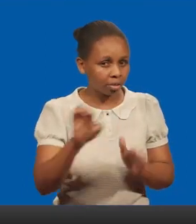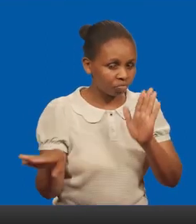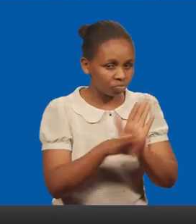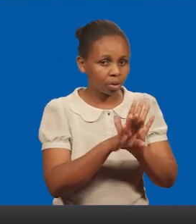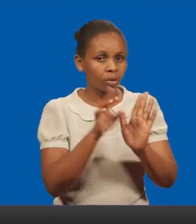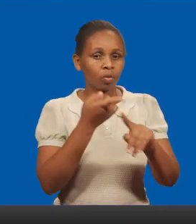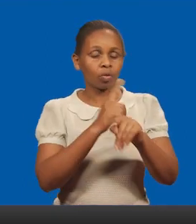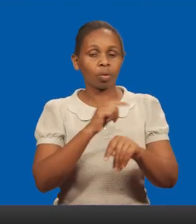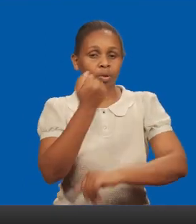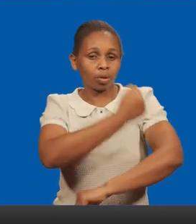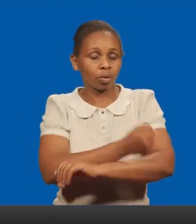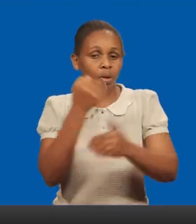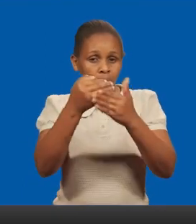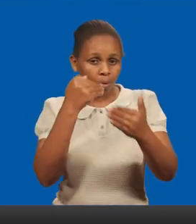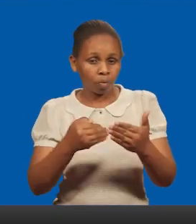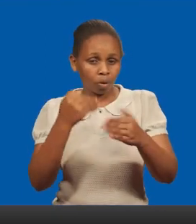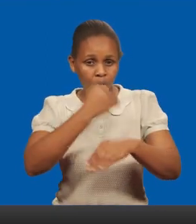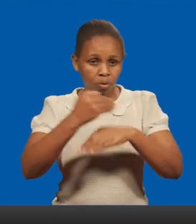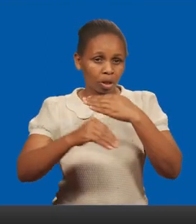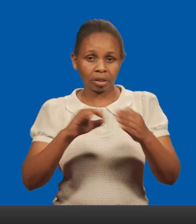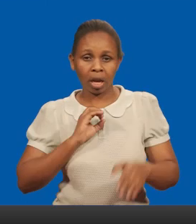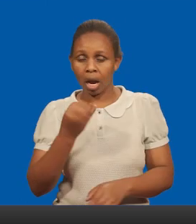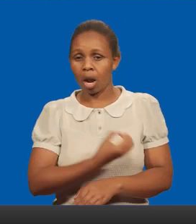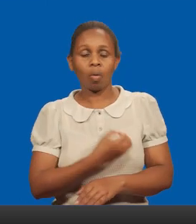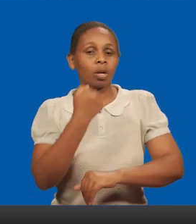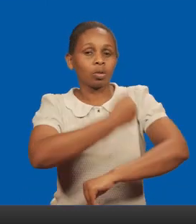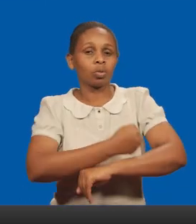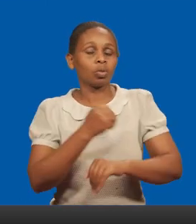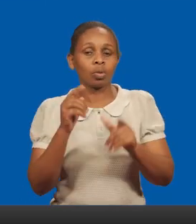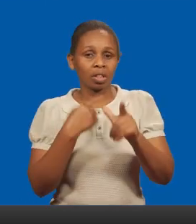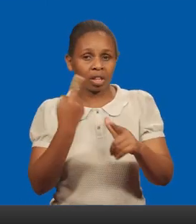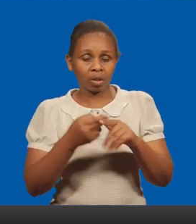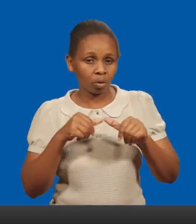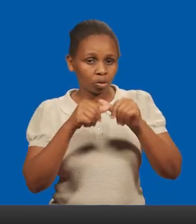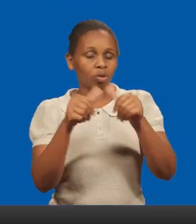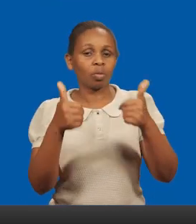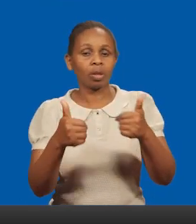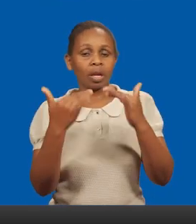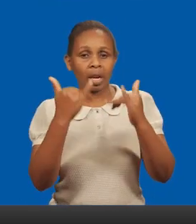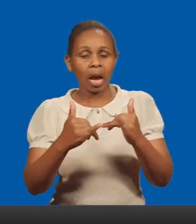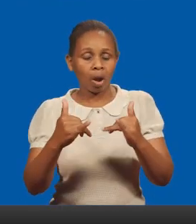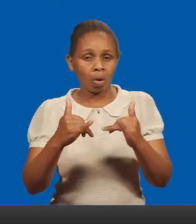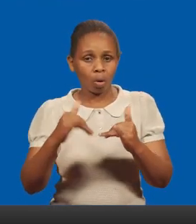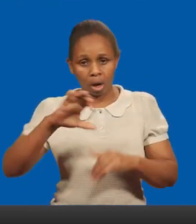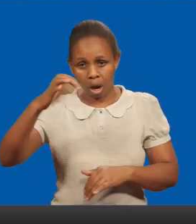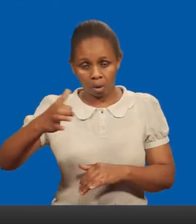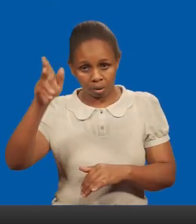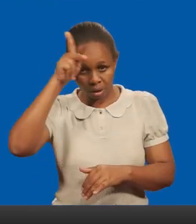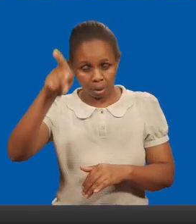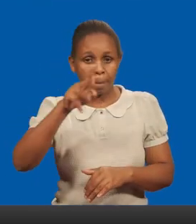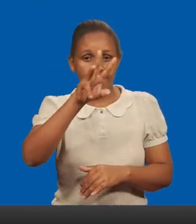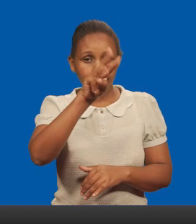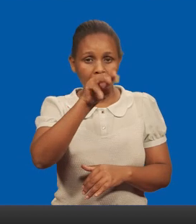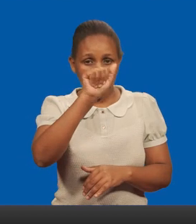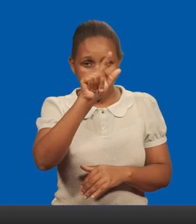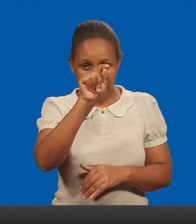ECDs wanafukuzwa kwa shule before we can construct our own schools, hatutaambiana vizuri. Katika kaunti ya Kiambu,